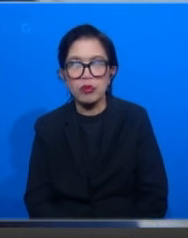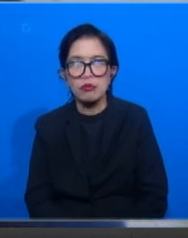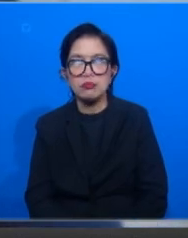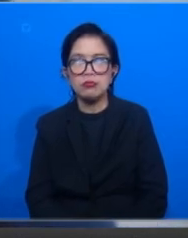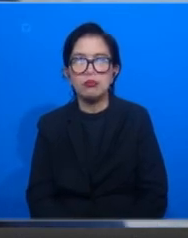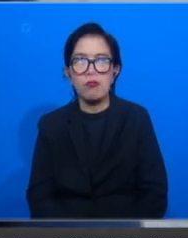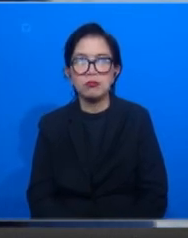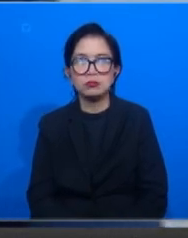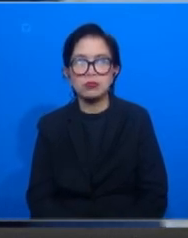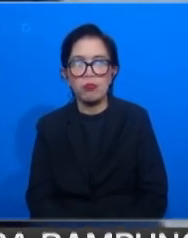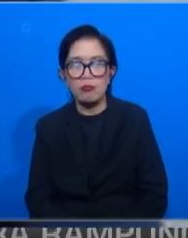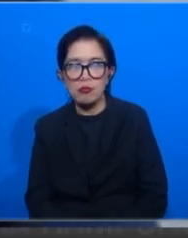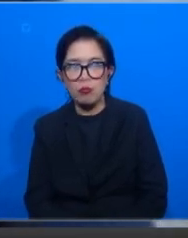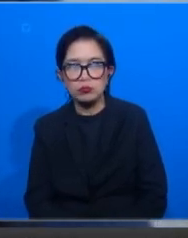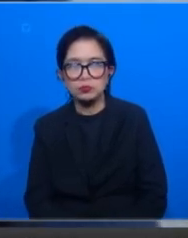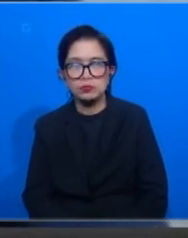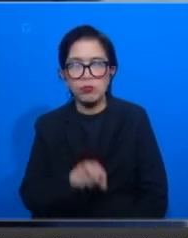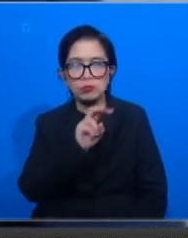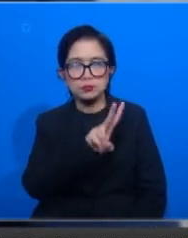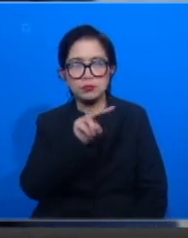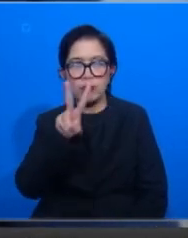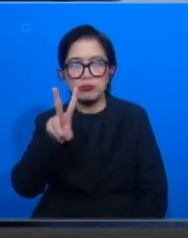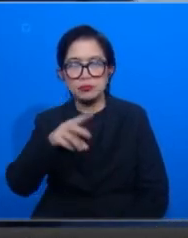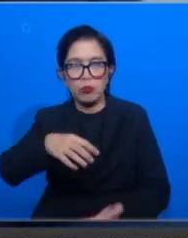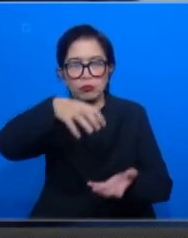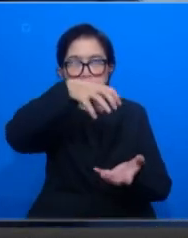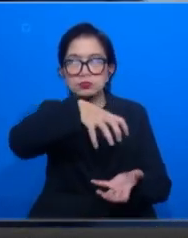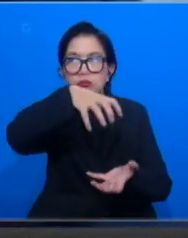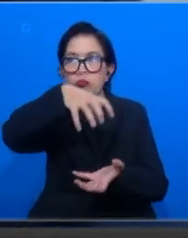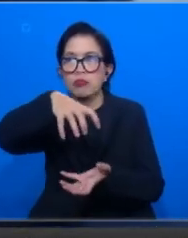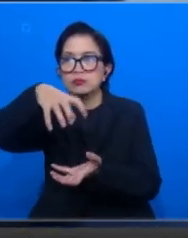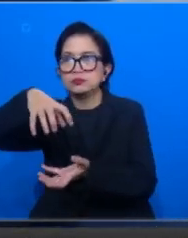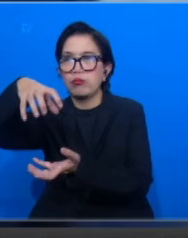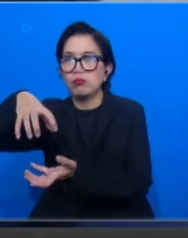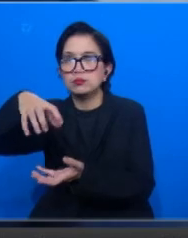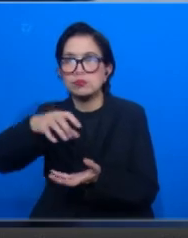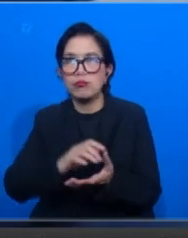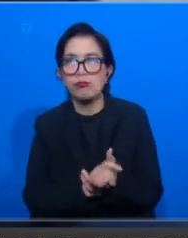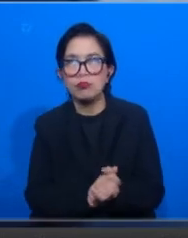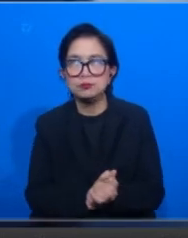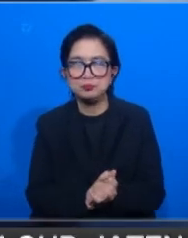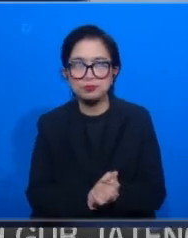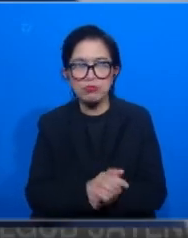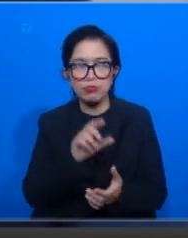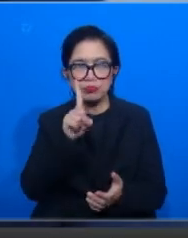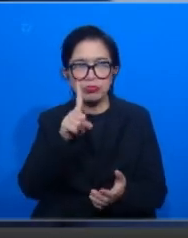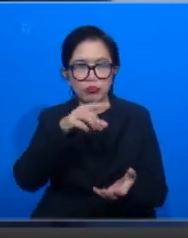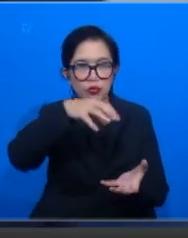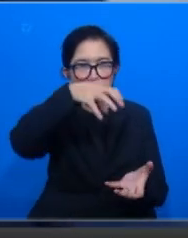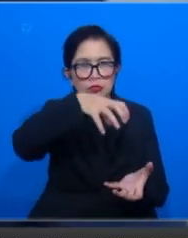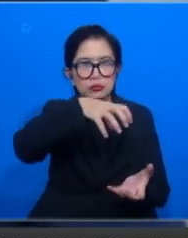ada total 22 kaleng kalau Ang masing-masing kaleng itu